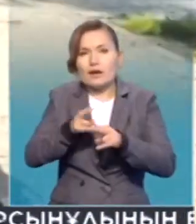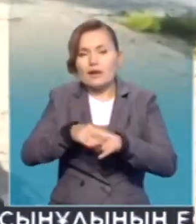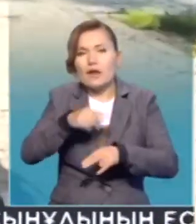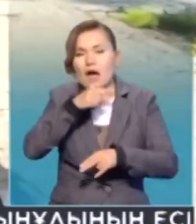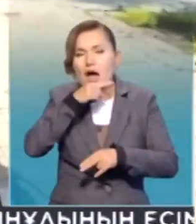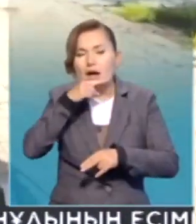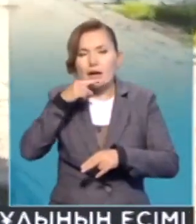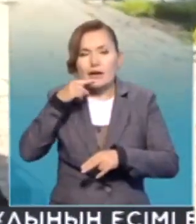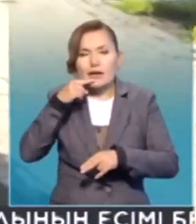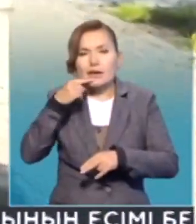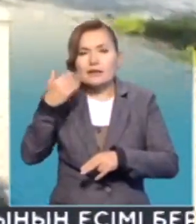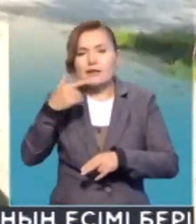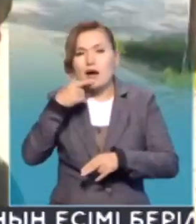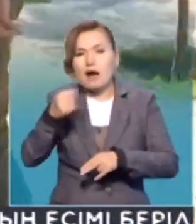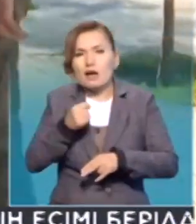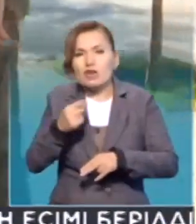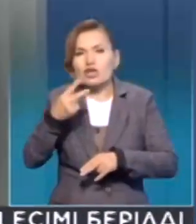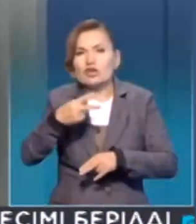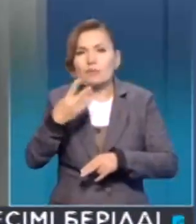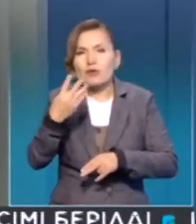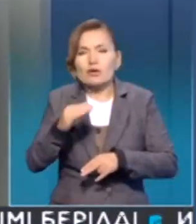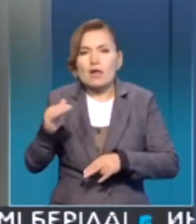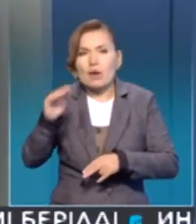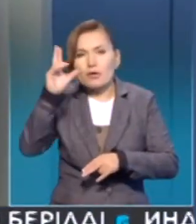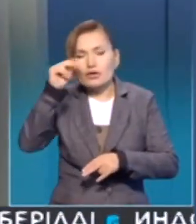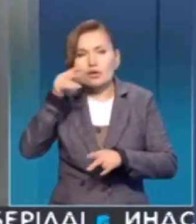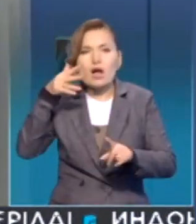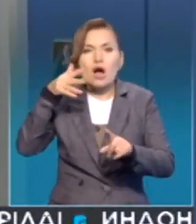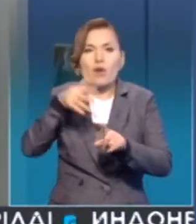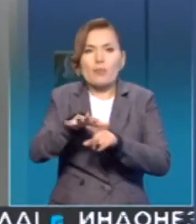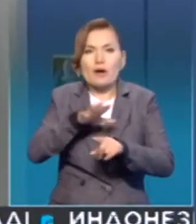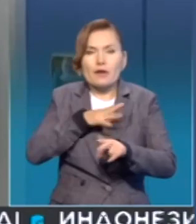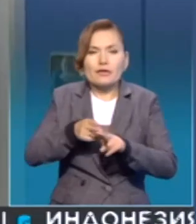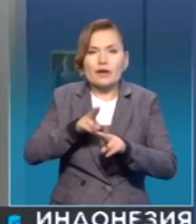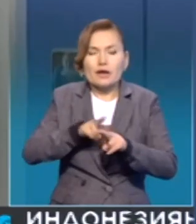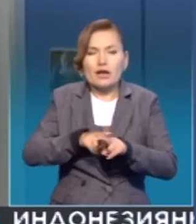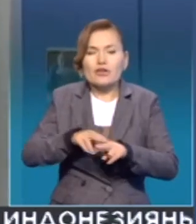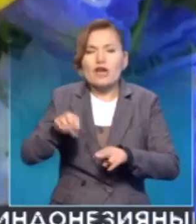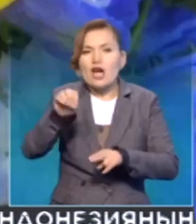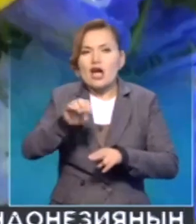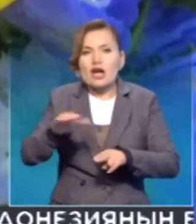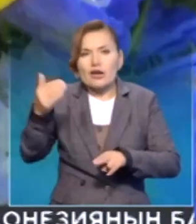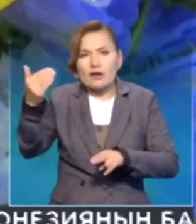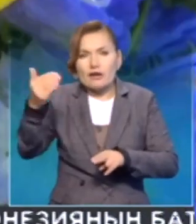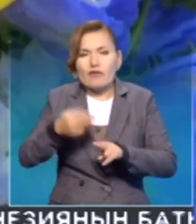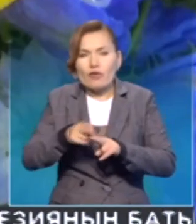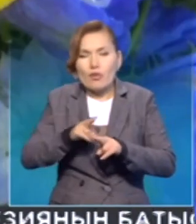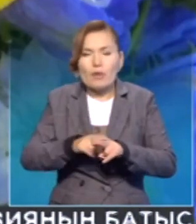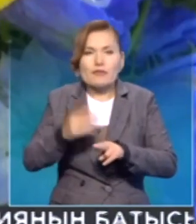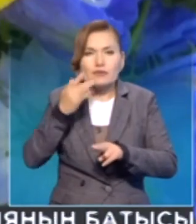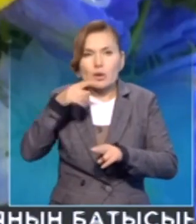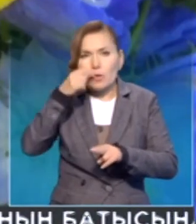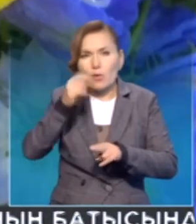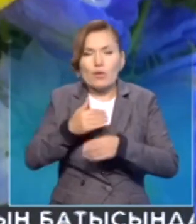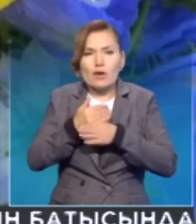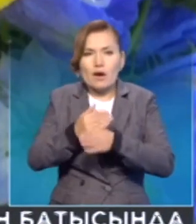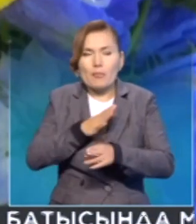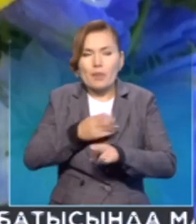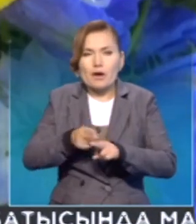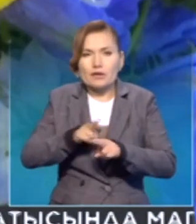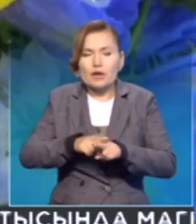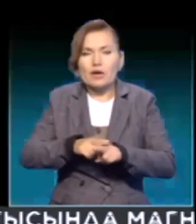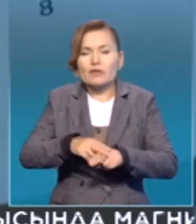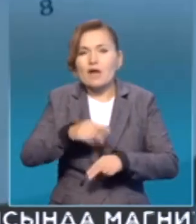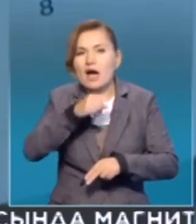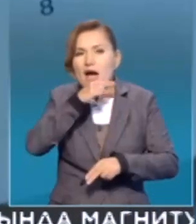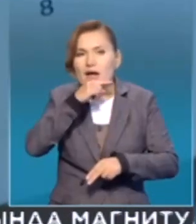мемлекетке ақпанның 24-інде басып кірді. Бұл шабуылды батыс пен Киев себепсіз соғыс деп атаса. Кремль көршелді